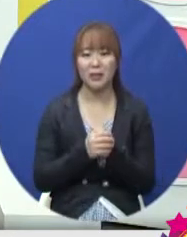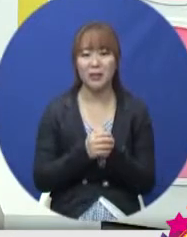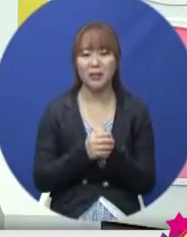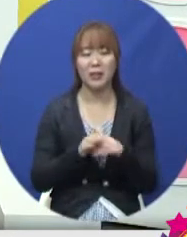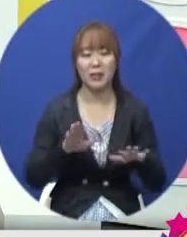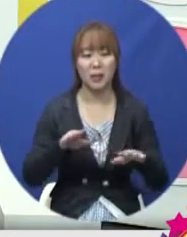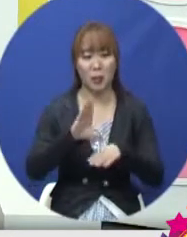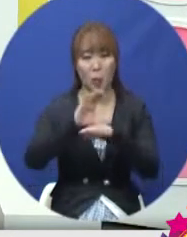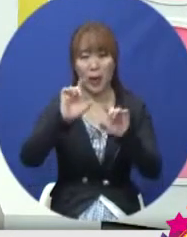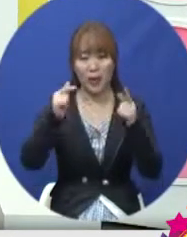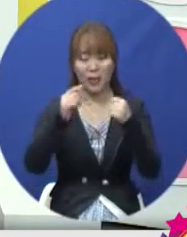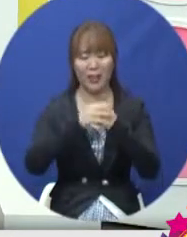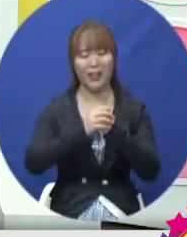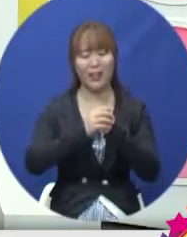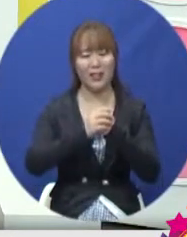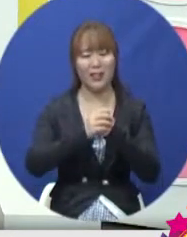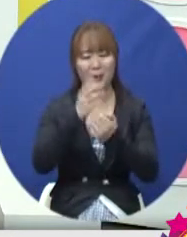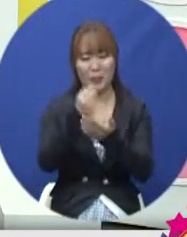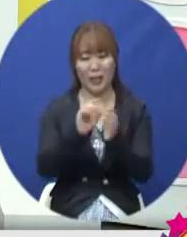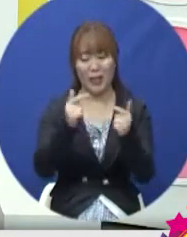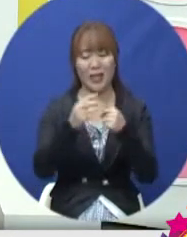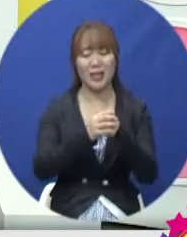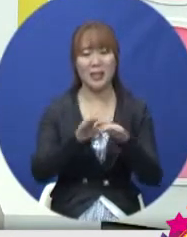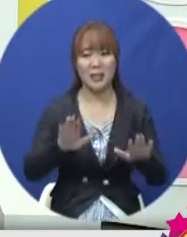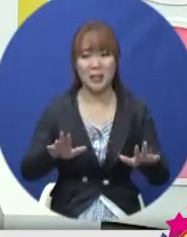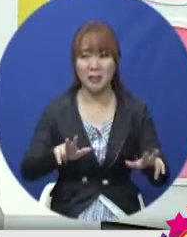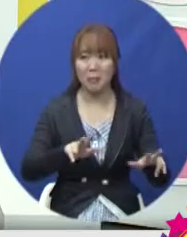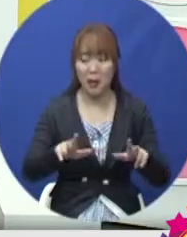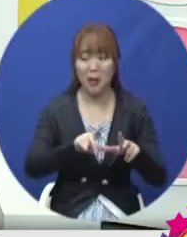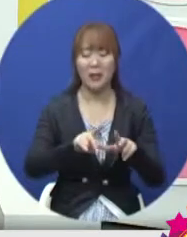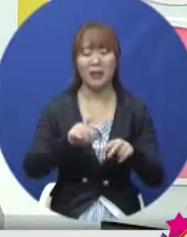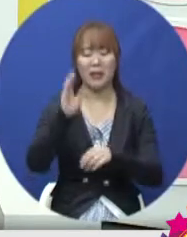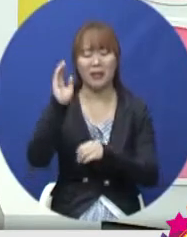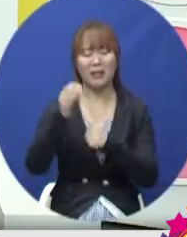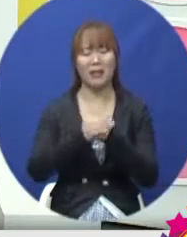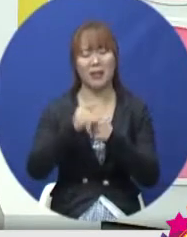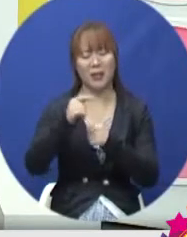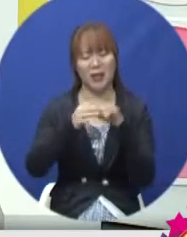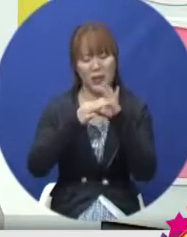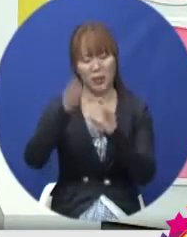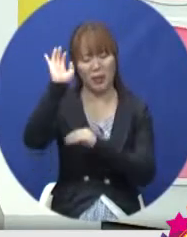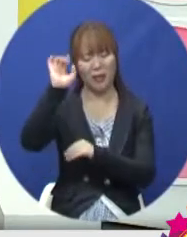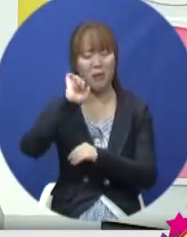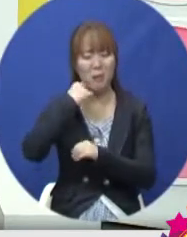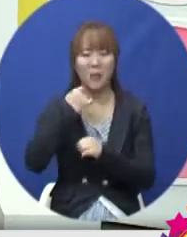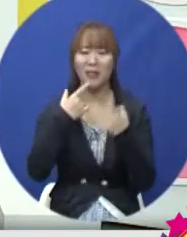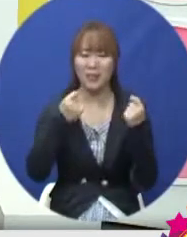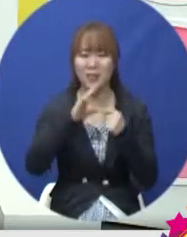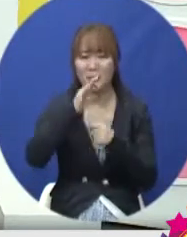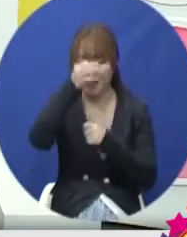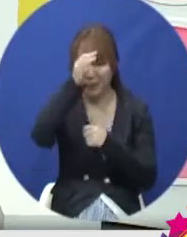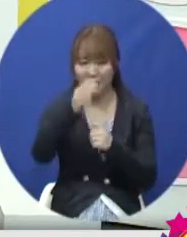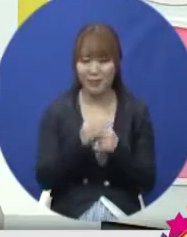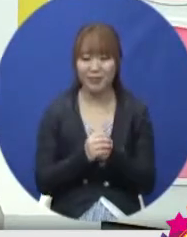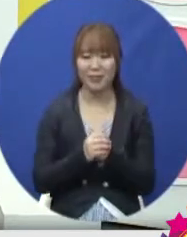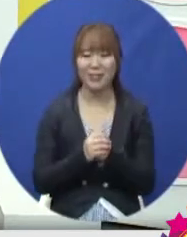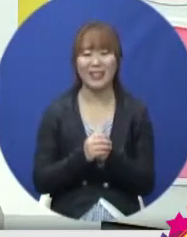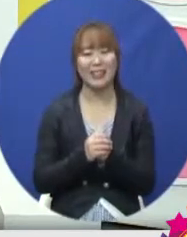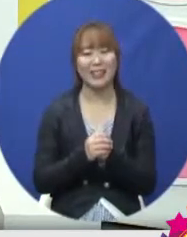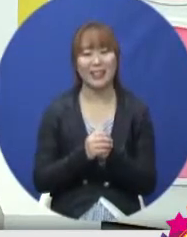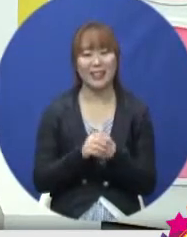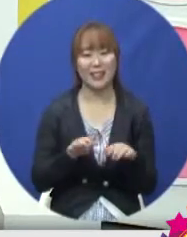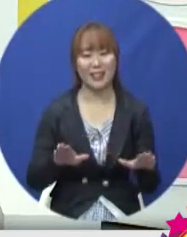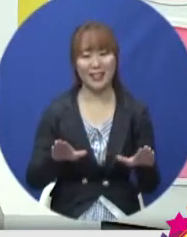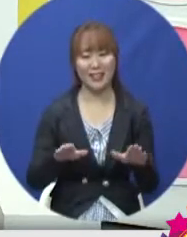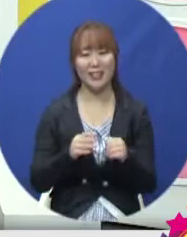저희가 생방송이다 보니까는 네. 얘기를 계속 듣고 싶은데 그럴 수가 없어요. 너무 죄송하고. 그렇죠. 네,